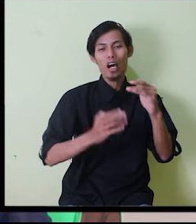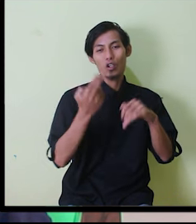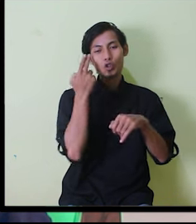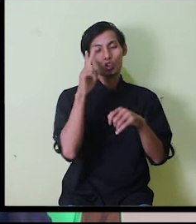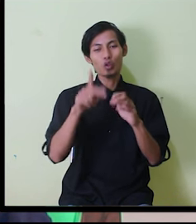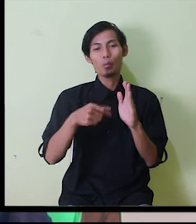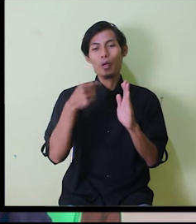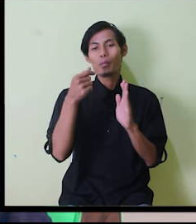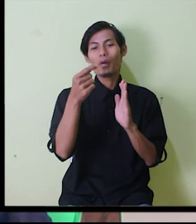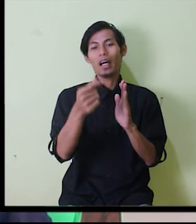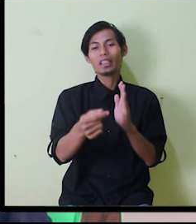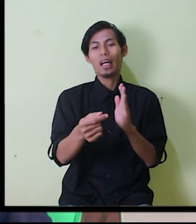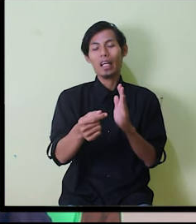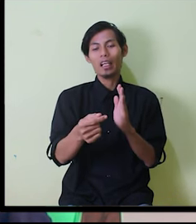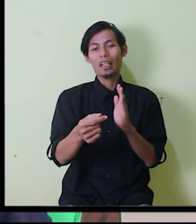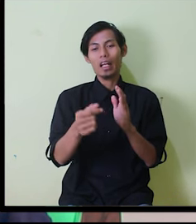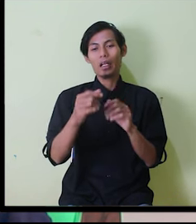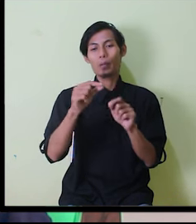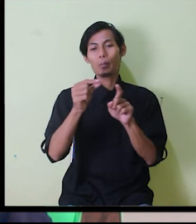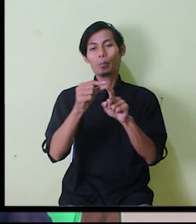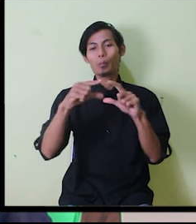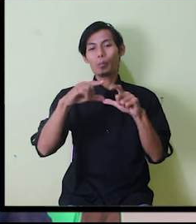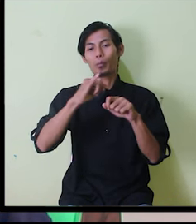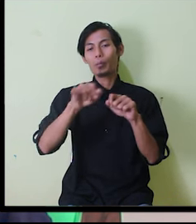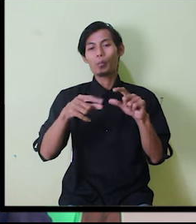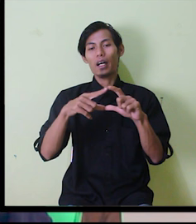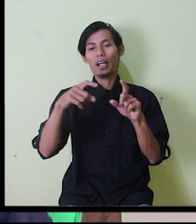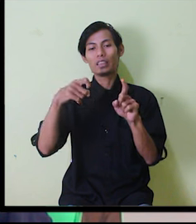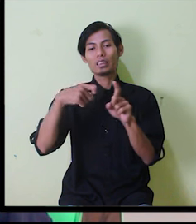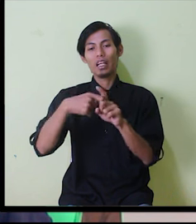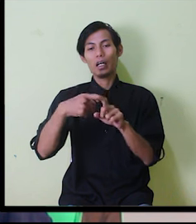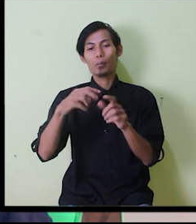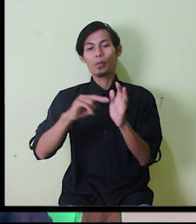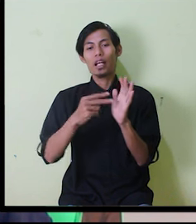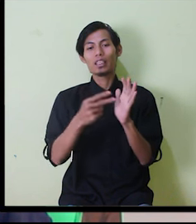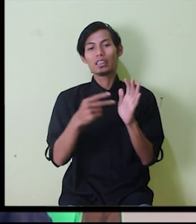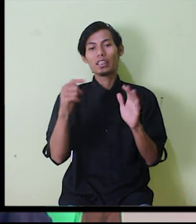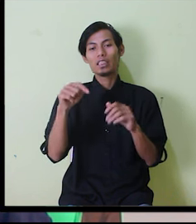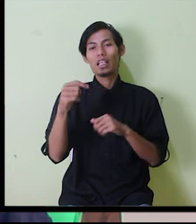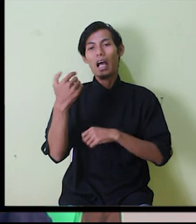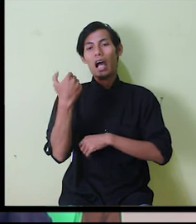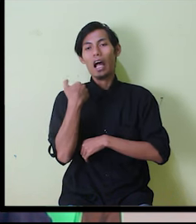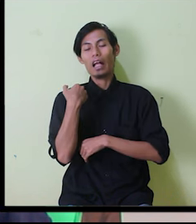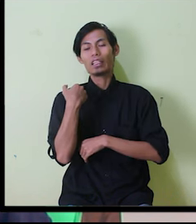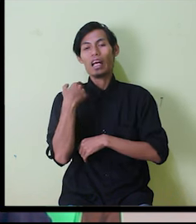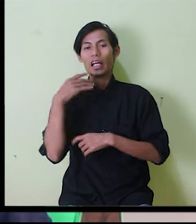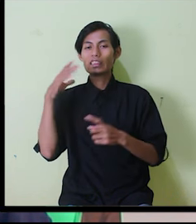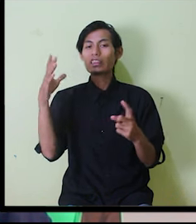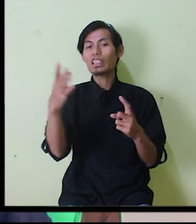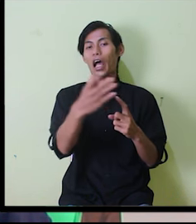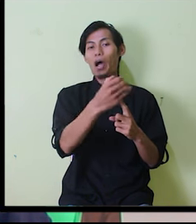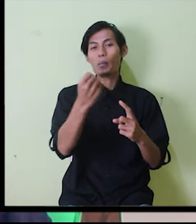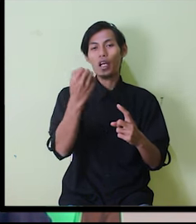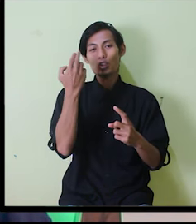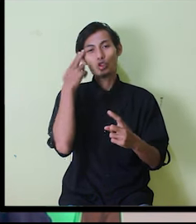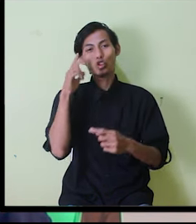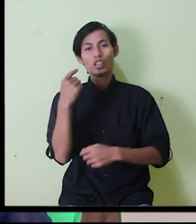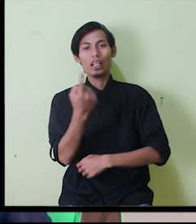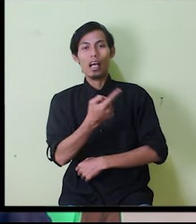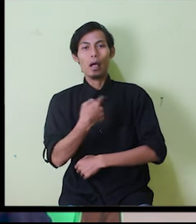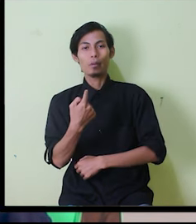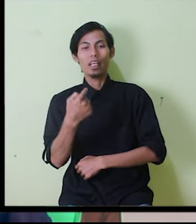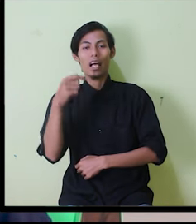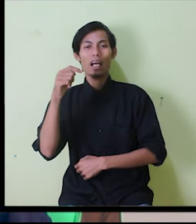tapi tadi disampaikan sama kan sudah berbeda gitu kan berarti ini adalah ada sebuah ee capaian bagi